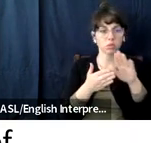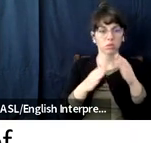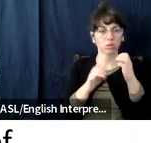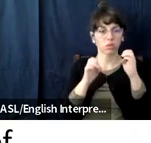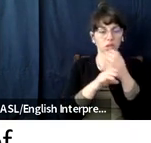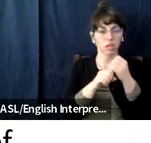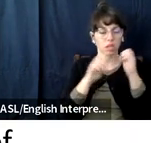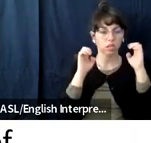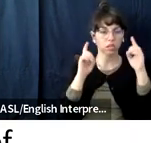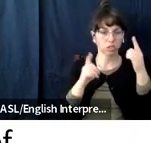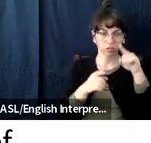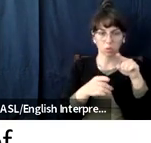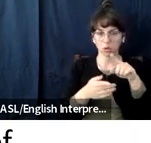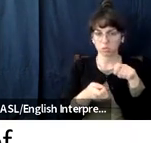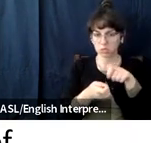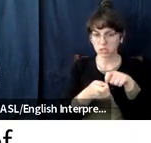has to do with employment goal.